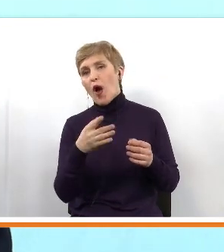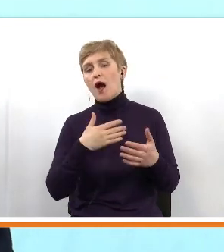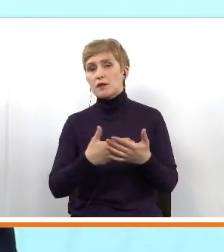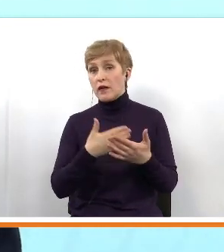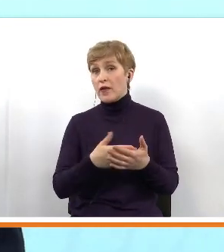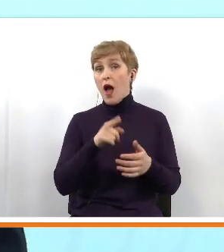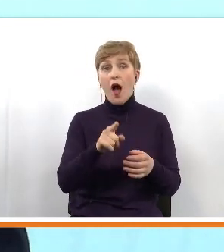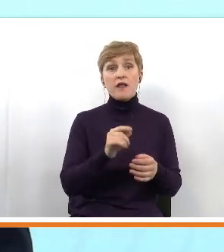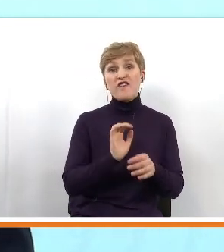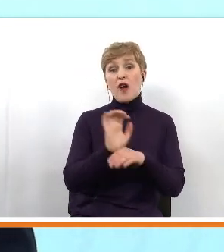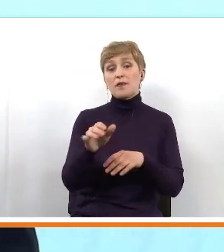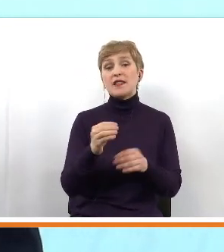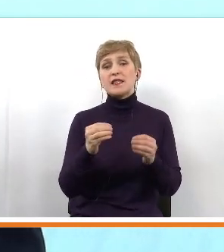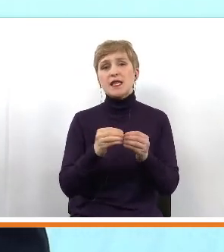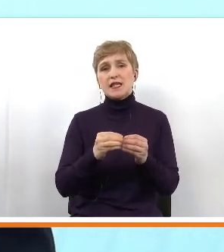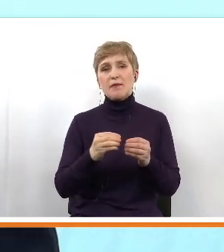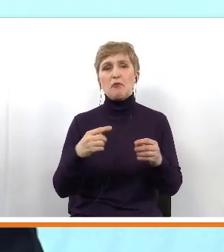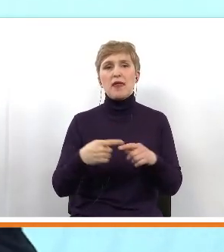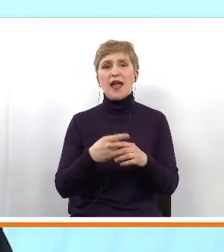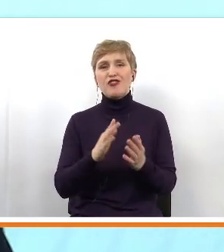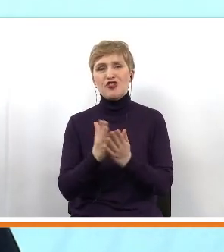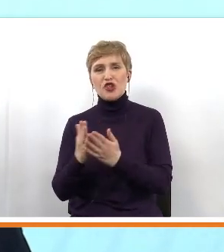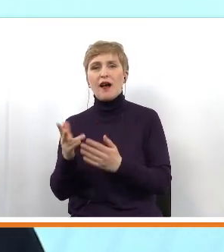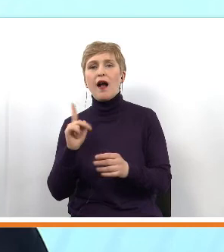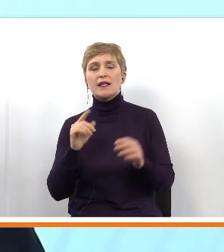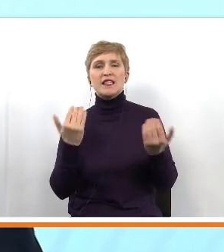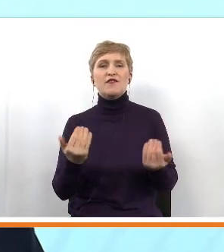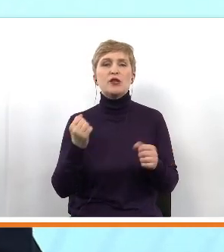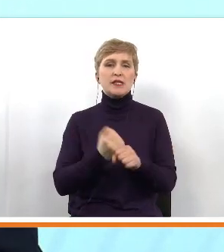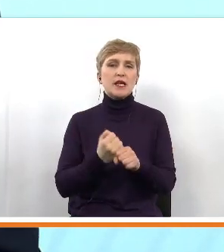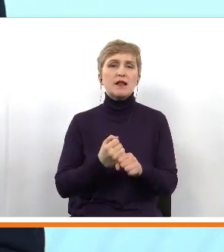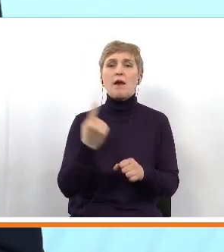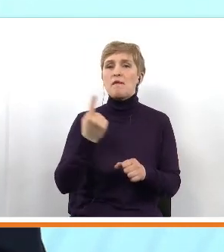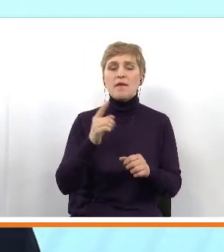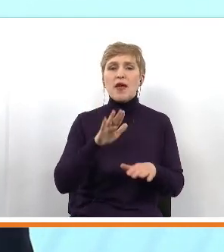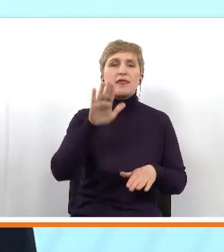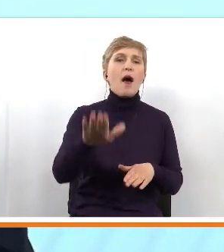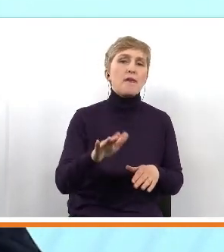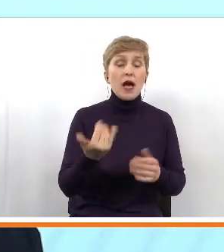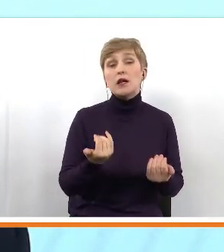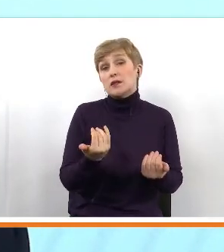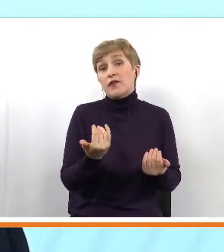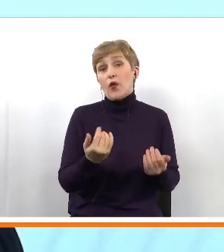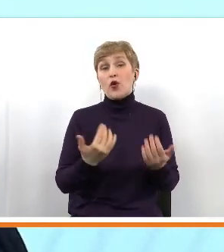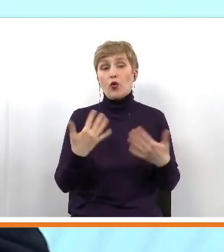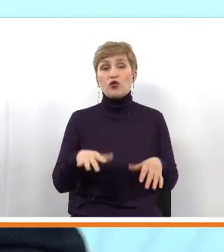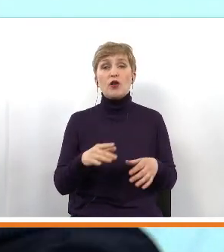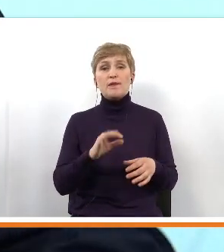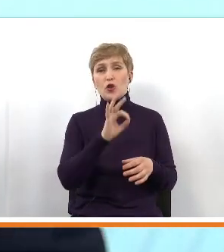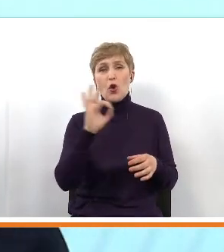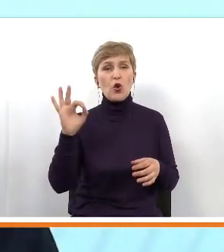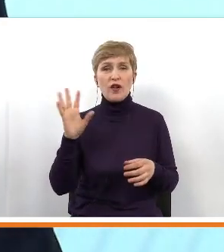они просто вам вышлют 10 методичек о том, как это сегодня сделать на самом первом этапе. Да? Потому что я сегодня, вот, ну сейчас вот уже у меня 0-0